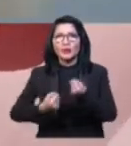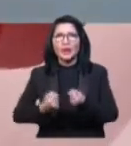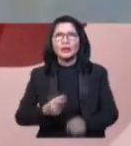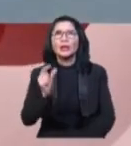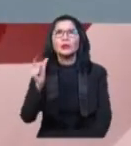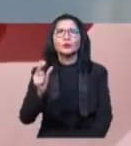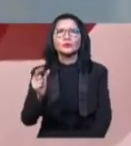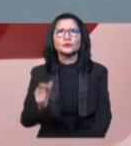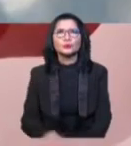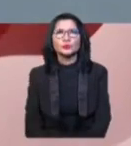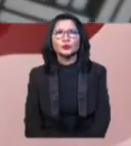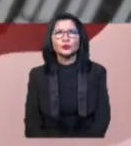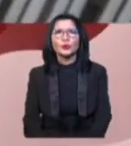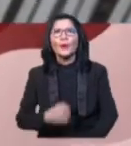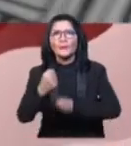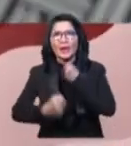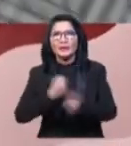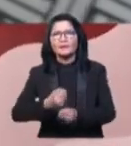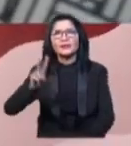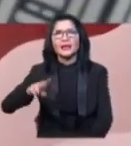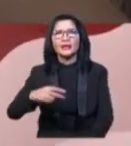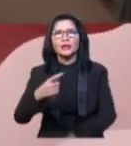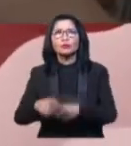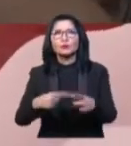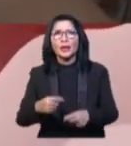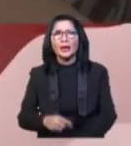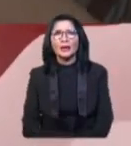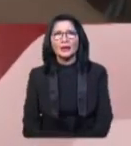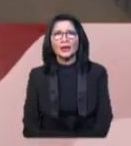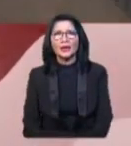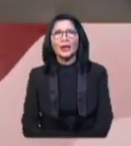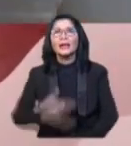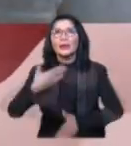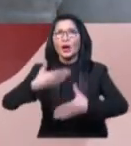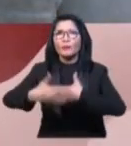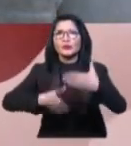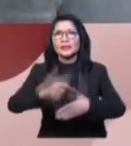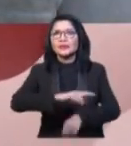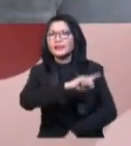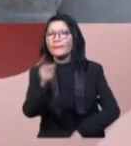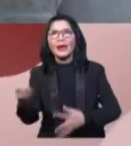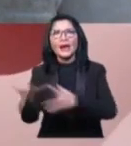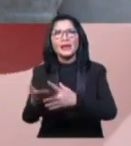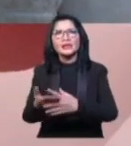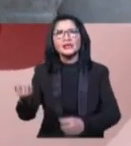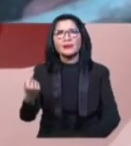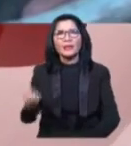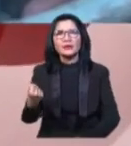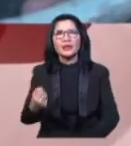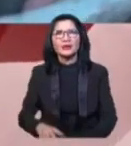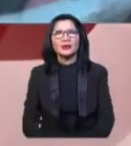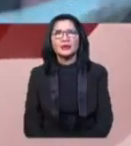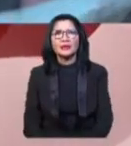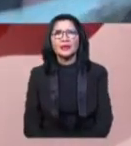bisa mereaktivasi usaha. Tapi dalam proses dan sampai dengan akses pasarnya di demand